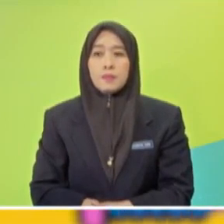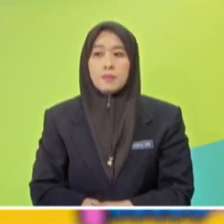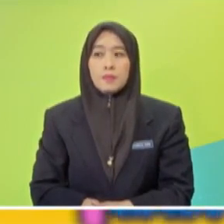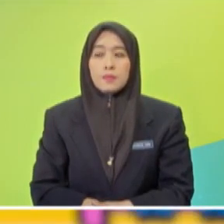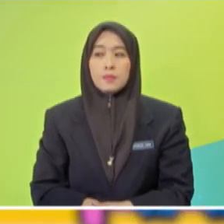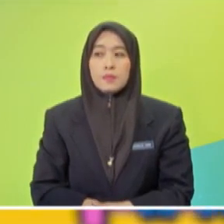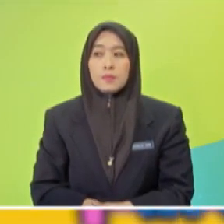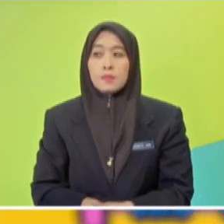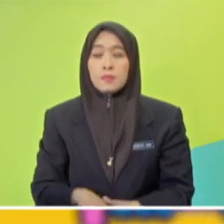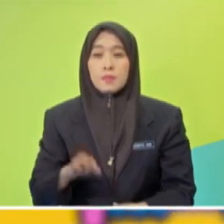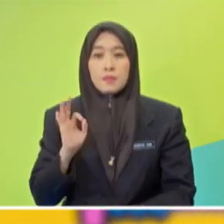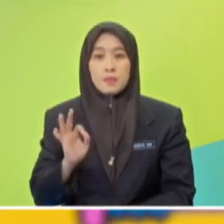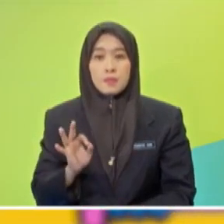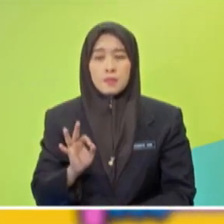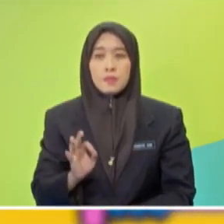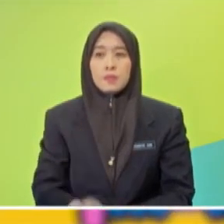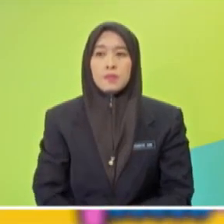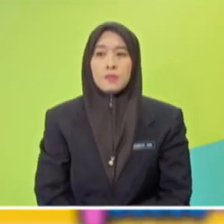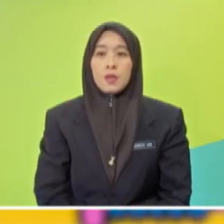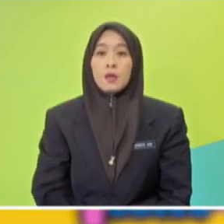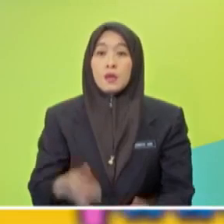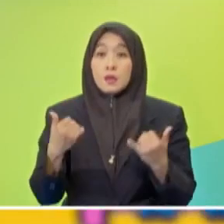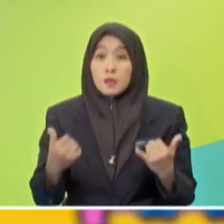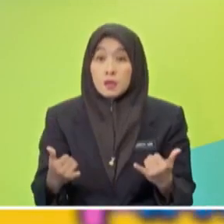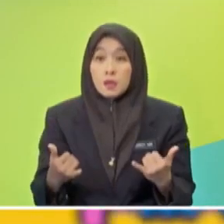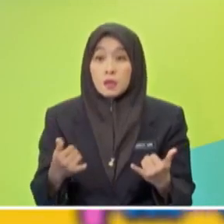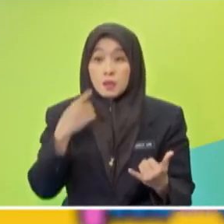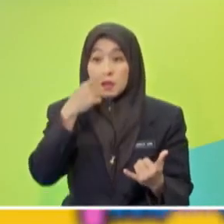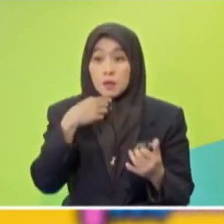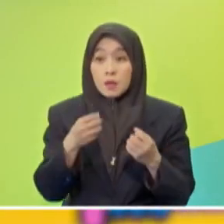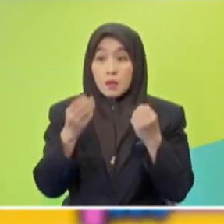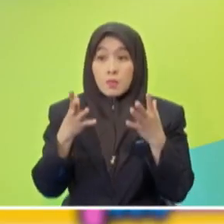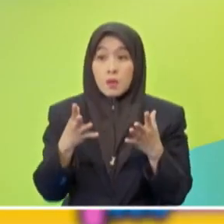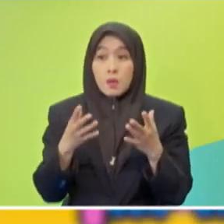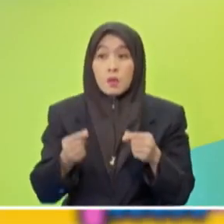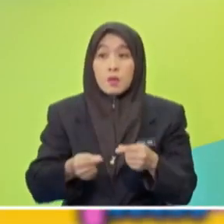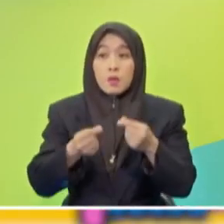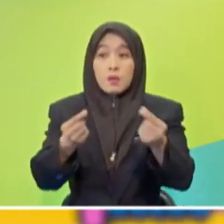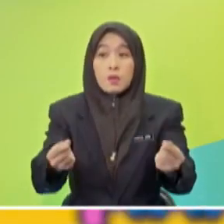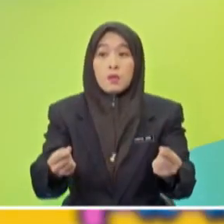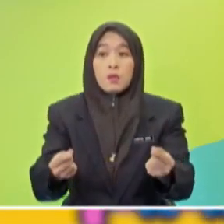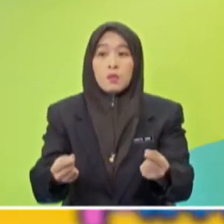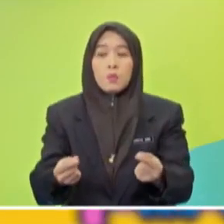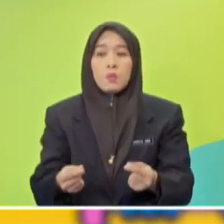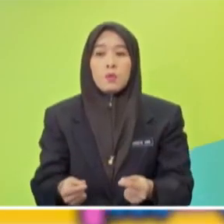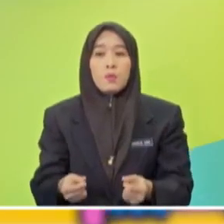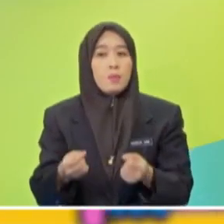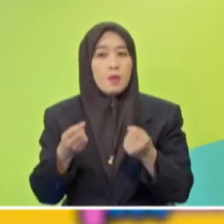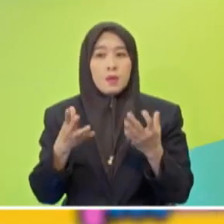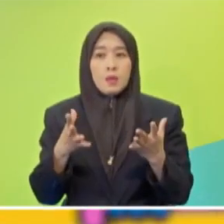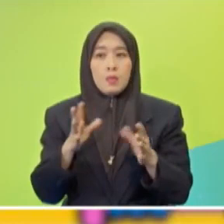oke sekarang ini sudah dapat berapa ganjaran ini hebat semuanya eh